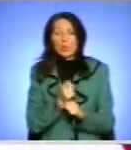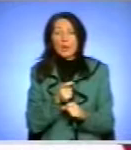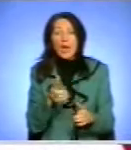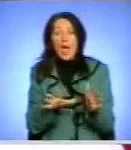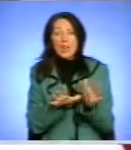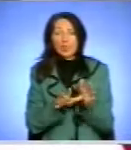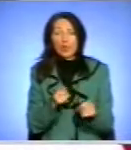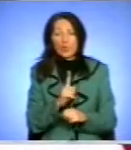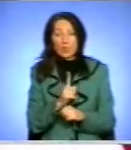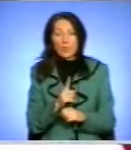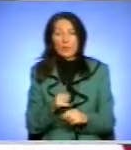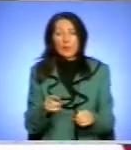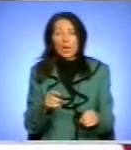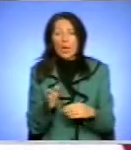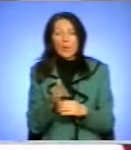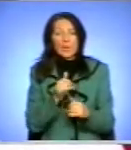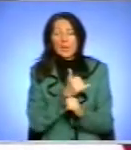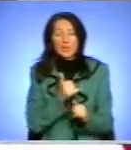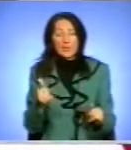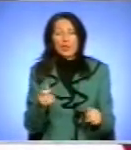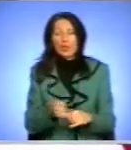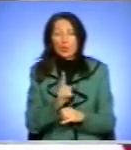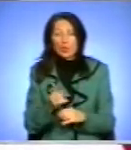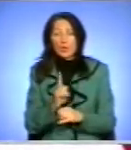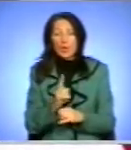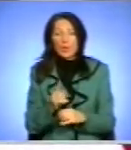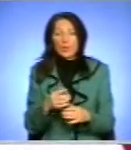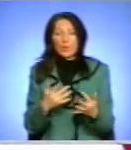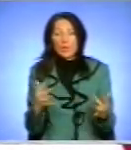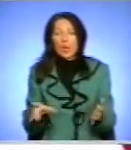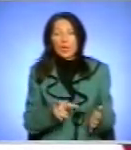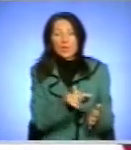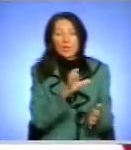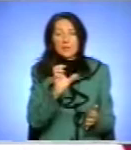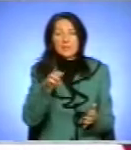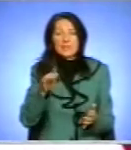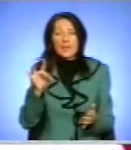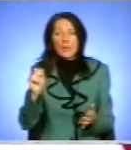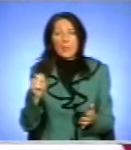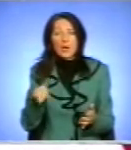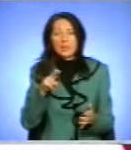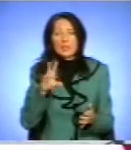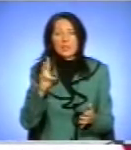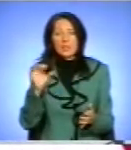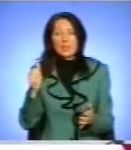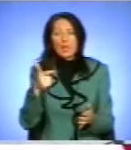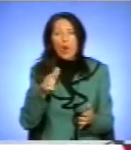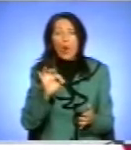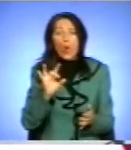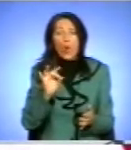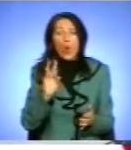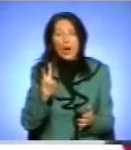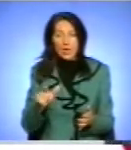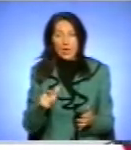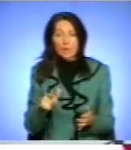зможуть ловити рибу на певних ділянках річок Серед, Дністер, Золота Липа, Стрипа, Коробець, Збруч та Горень. Найближче тут в